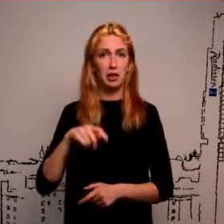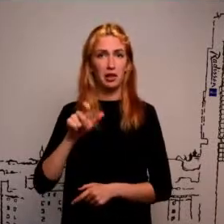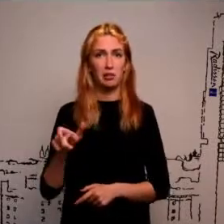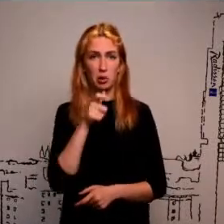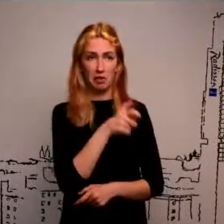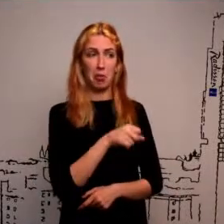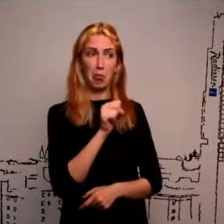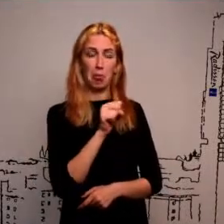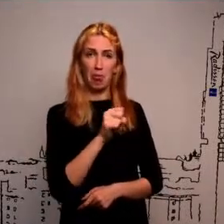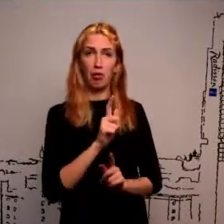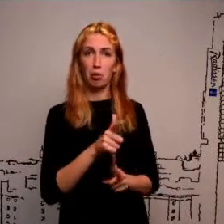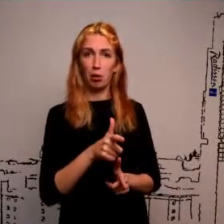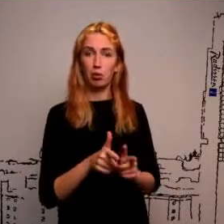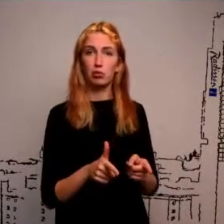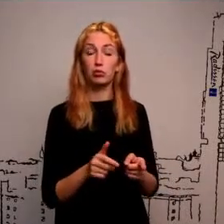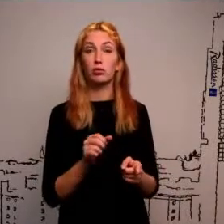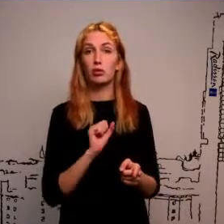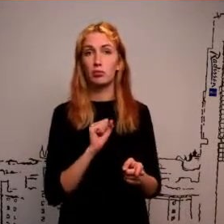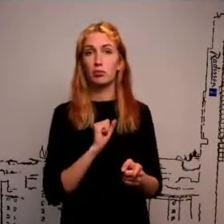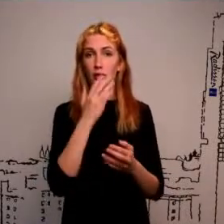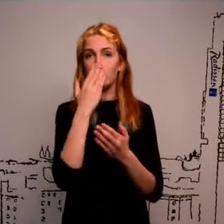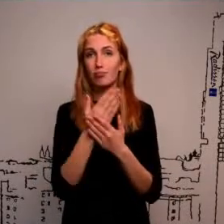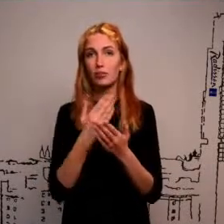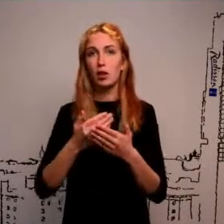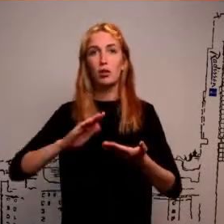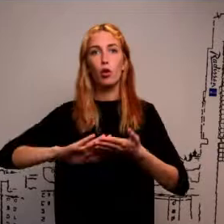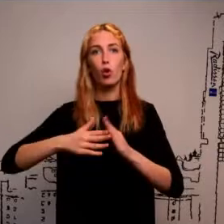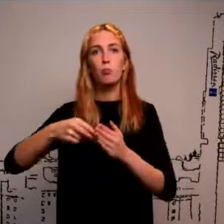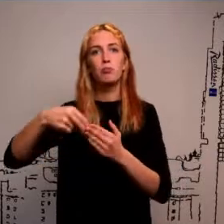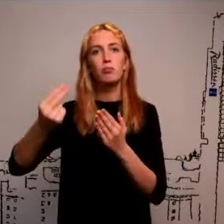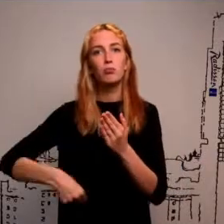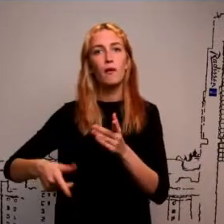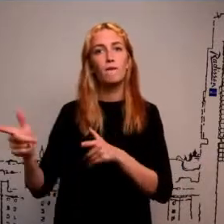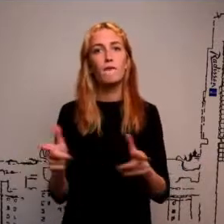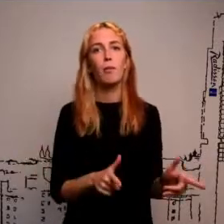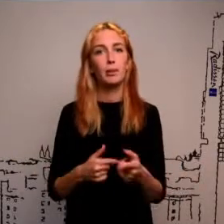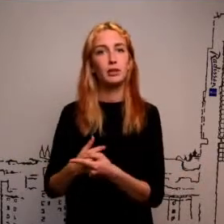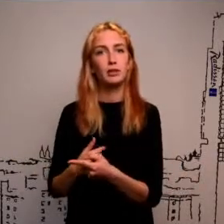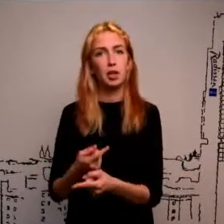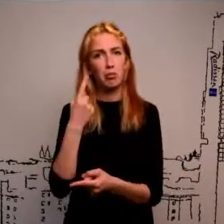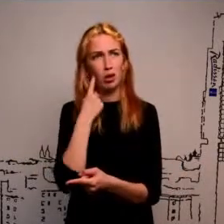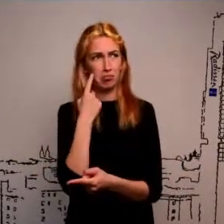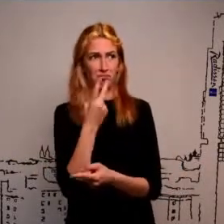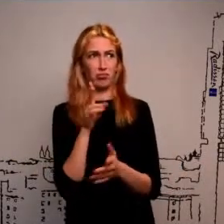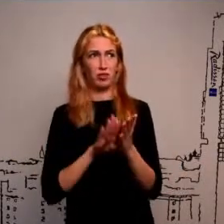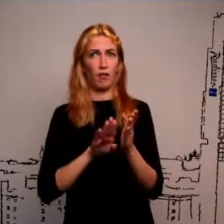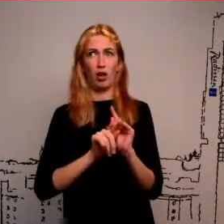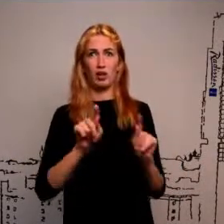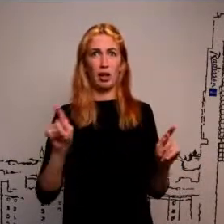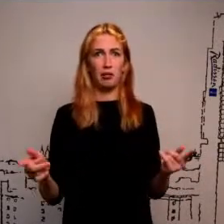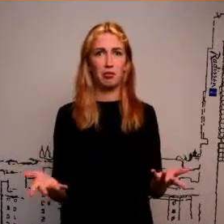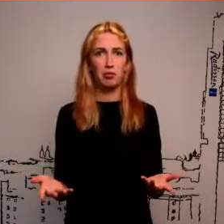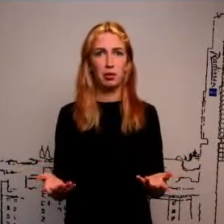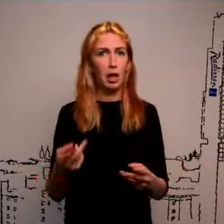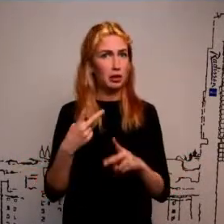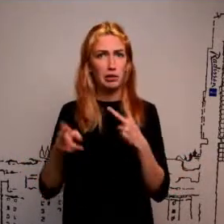nõustavad sellega sellepärast, et nad on ju näiteks sellele paperile alla kirjutanud ja arvavad, et need asjad noh, nii käivadki. Ja miks nad ei peaks